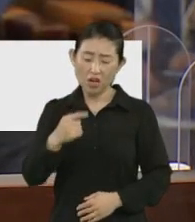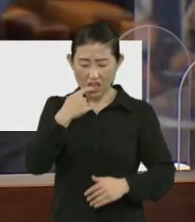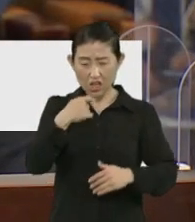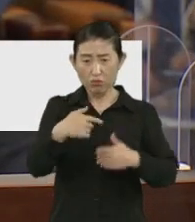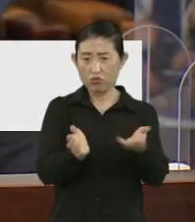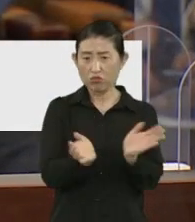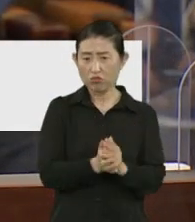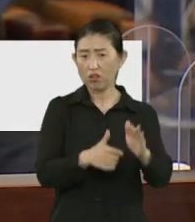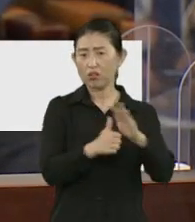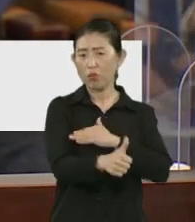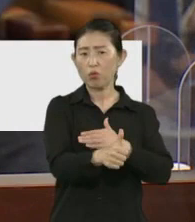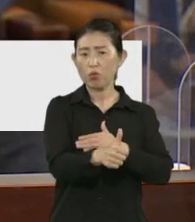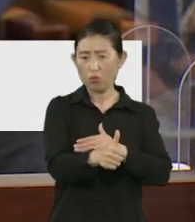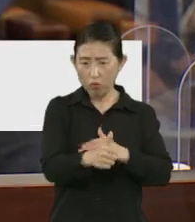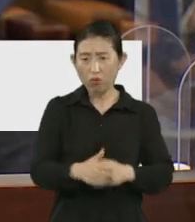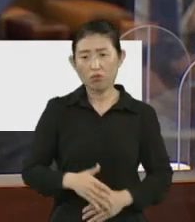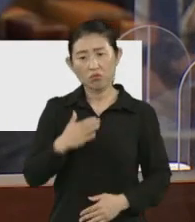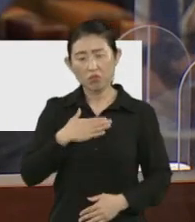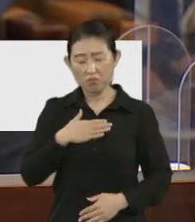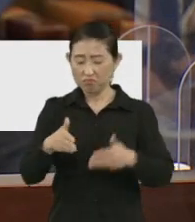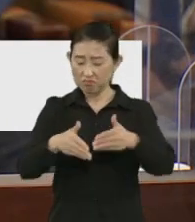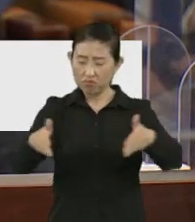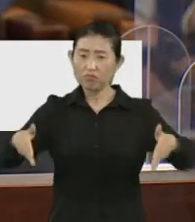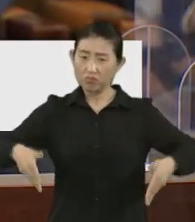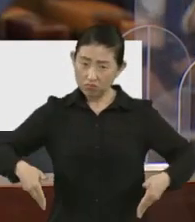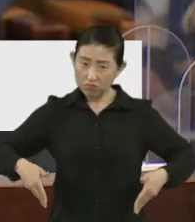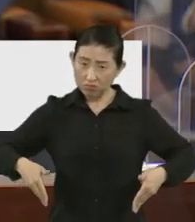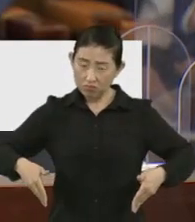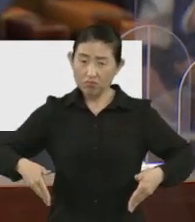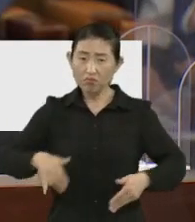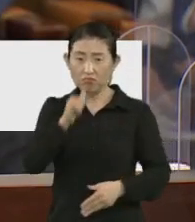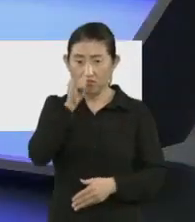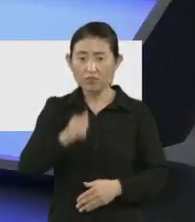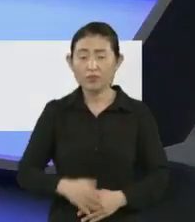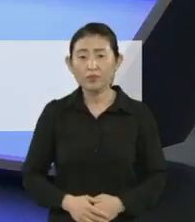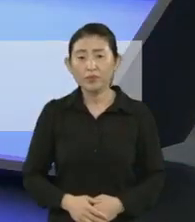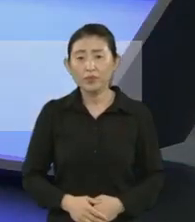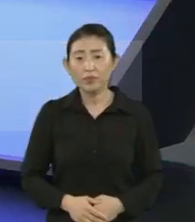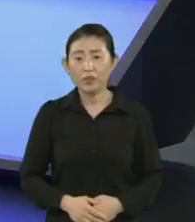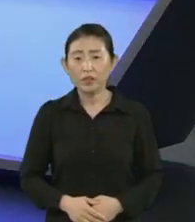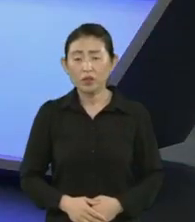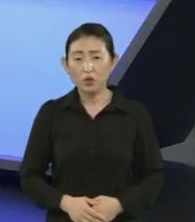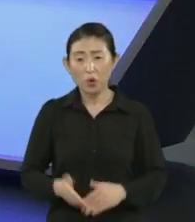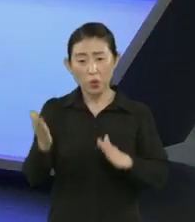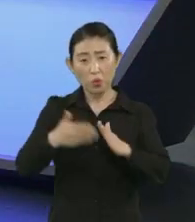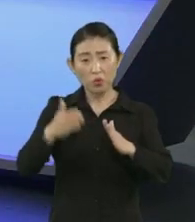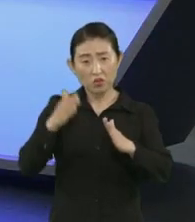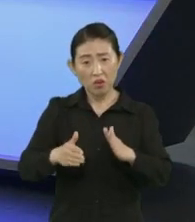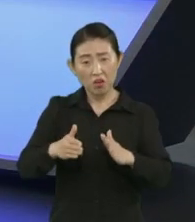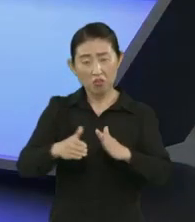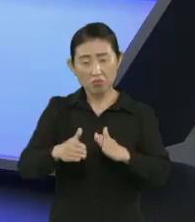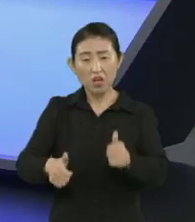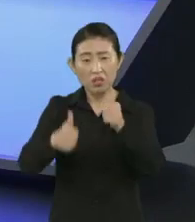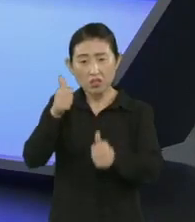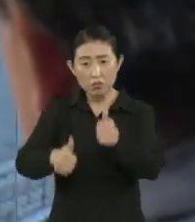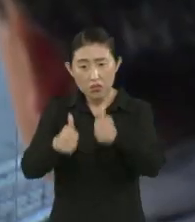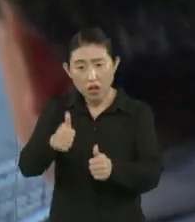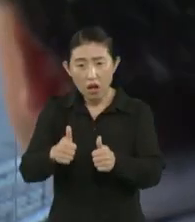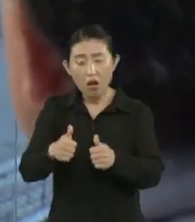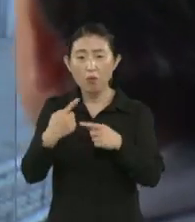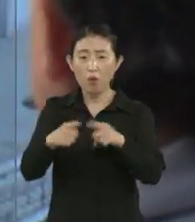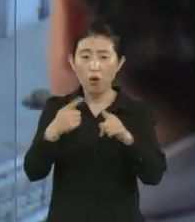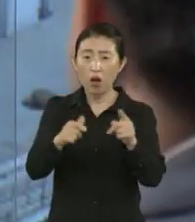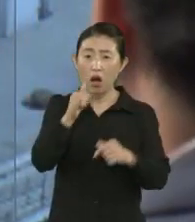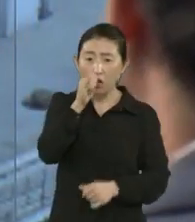민주당 전체의 당대표이고 저는 엄정한 중립을 지키고 있다는 말씀을 드리고 공정한 심사가 이뤄질 거라고